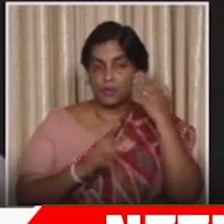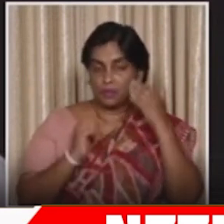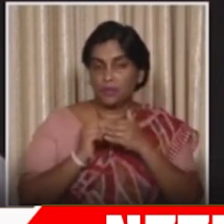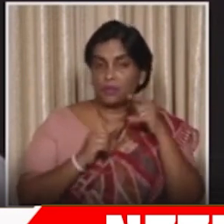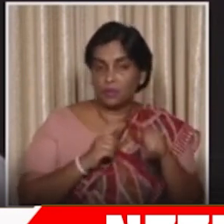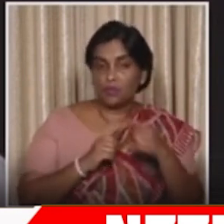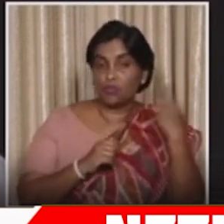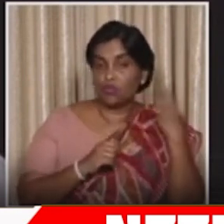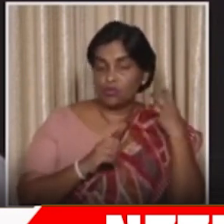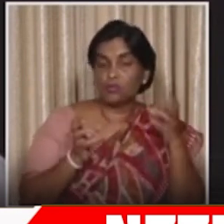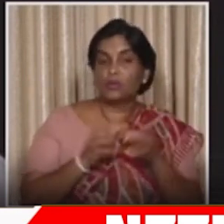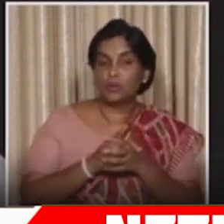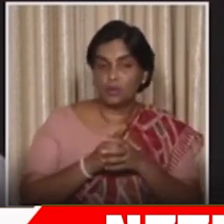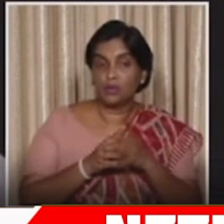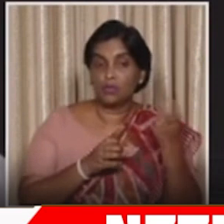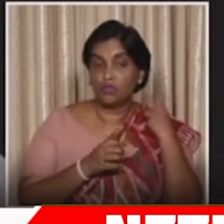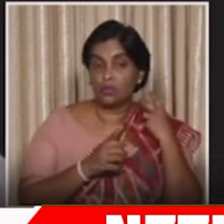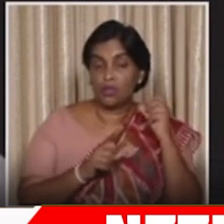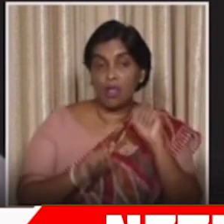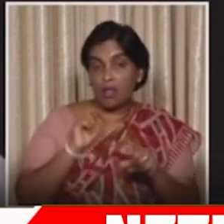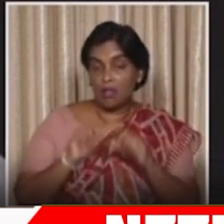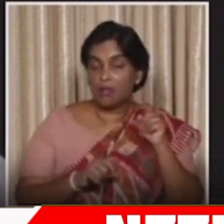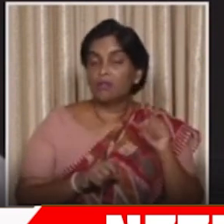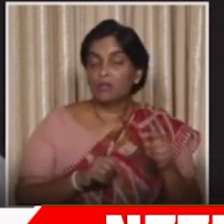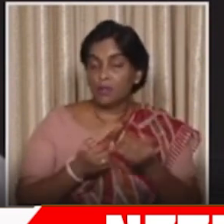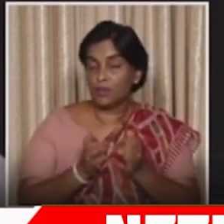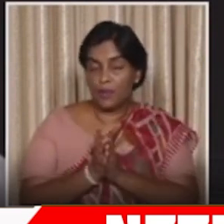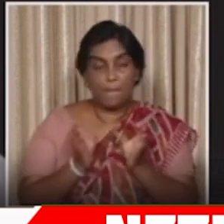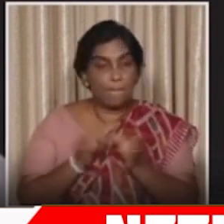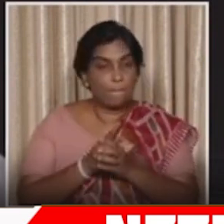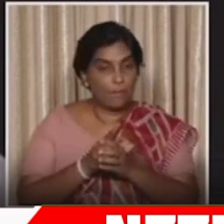ඕනේ. මුස්ලිම් කොංග්‍රසය කියලා කියන්නේ මුස්ලිම් නම් දාගෙන එහෙම තමන්ගේ පක්ෂ